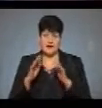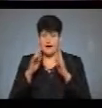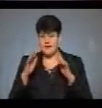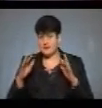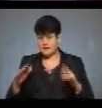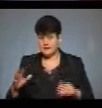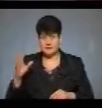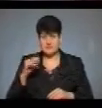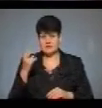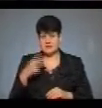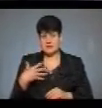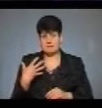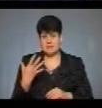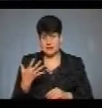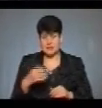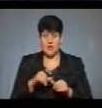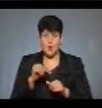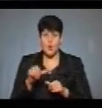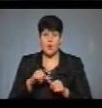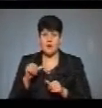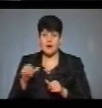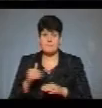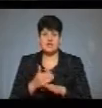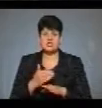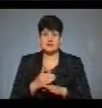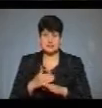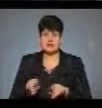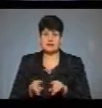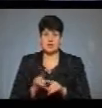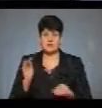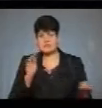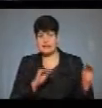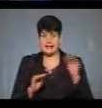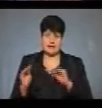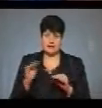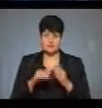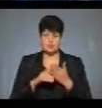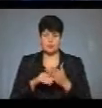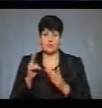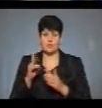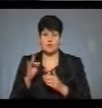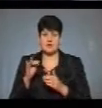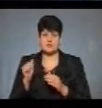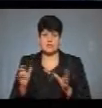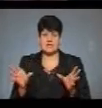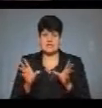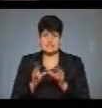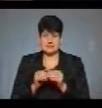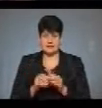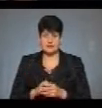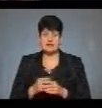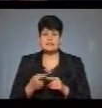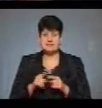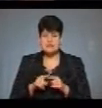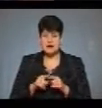ося з 25 окремих частин, які також складені за допомогою круасанів, з'єднані між собою. Це